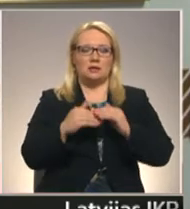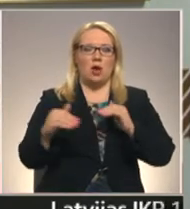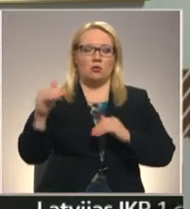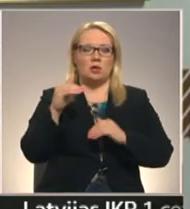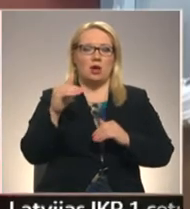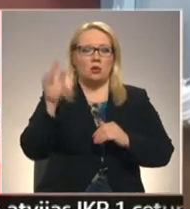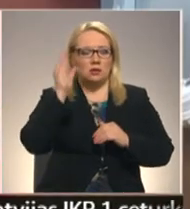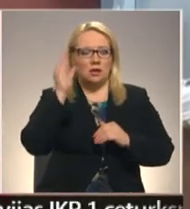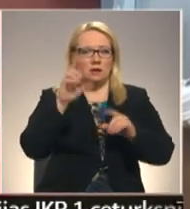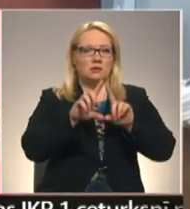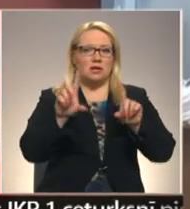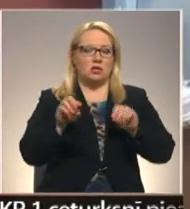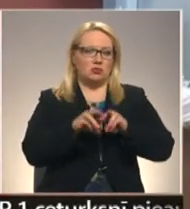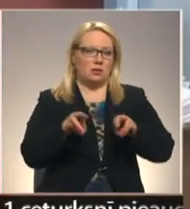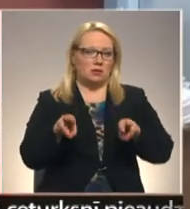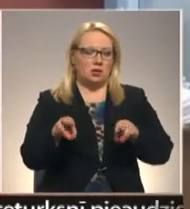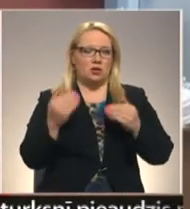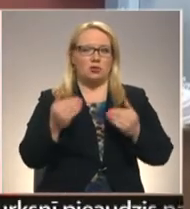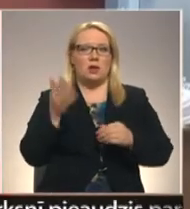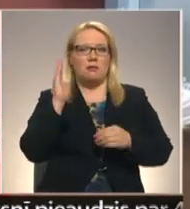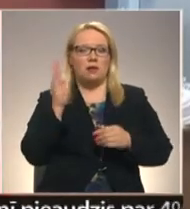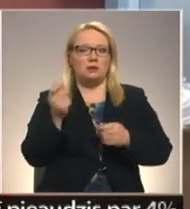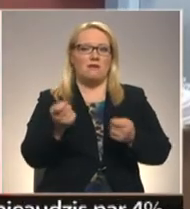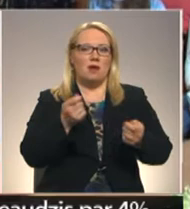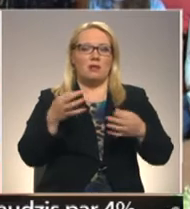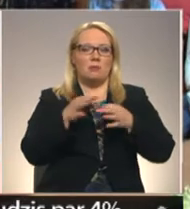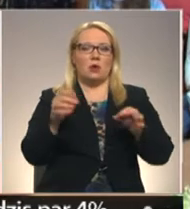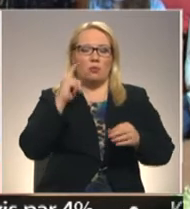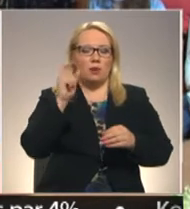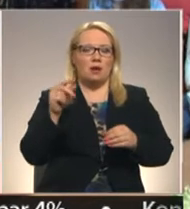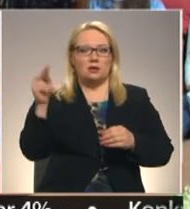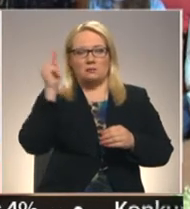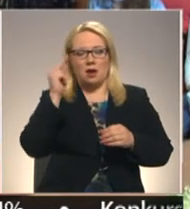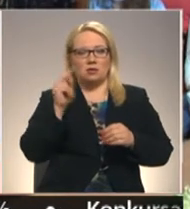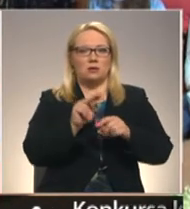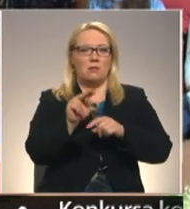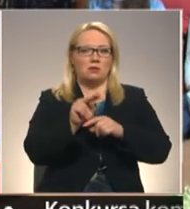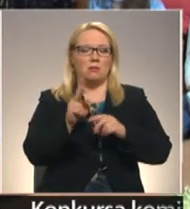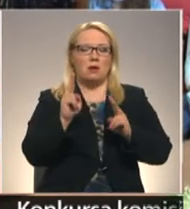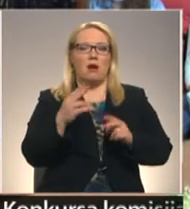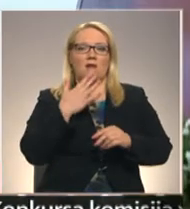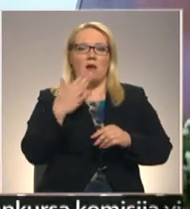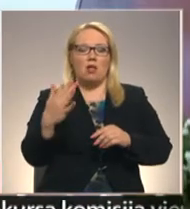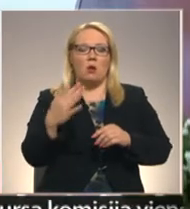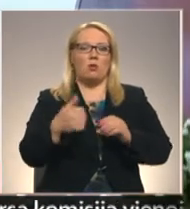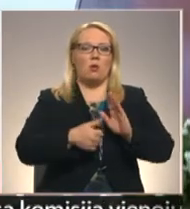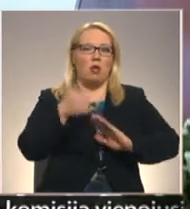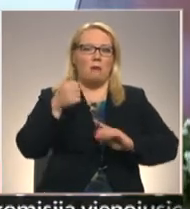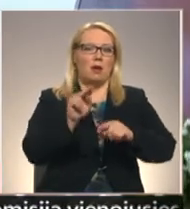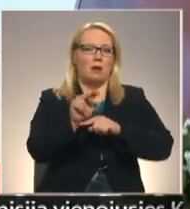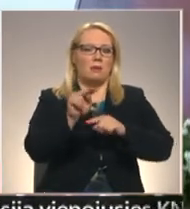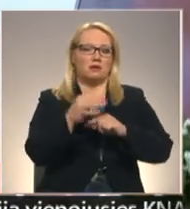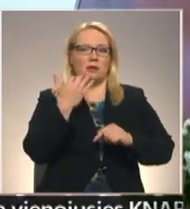iestāžu ministrija. Lekcijas šobrīd vada brīvprātīgie lektori, kuri apgūši speciālu mācību kursu par to, kā valodu pēc iespējas labāk